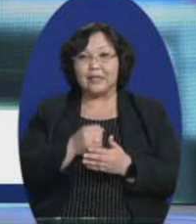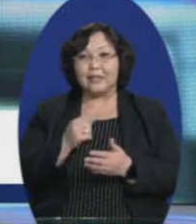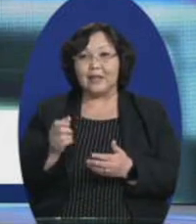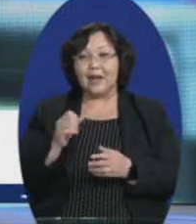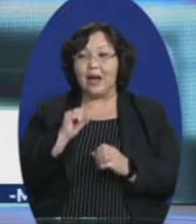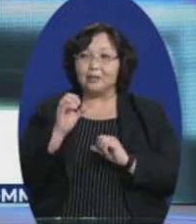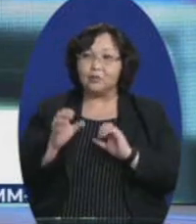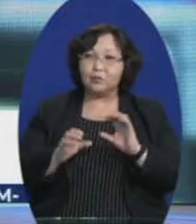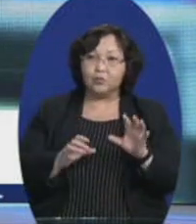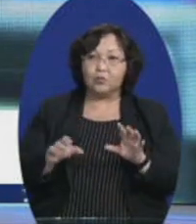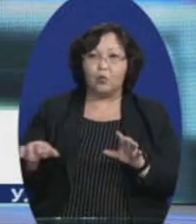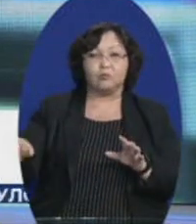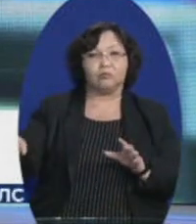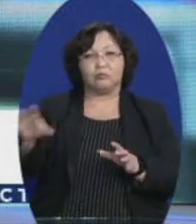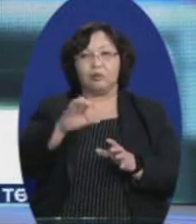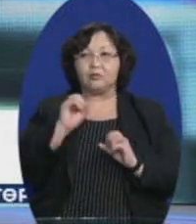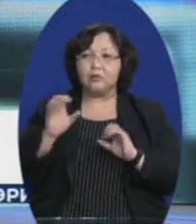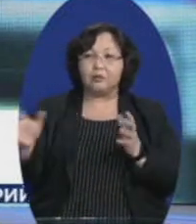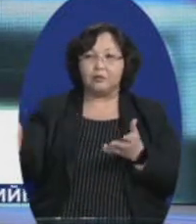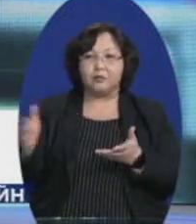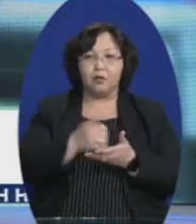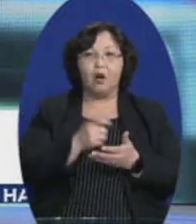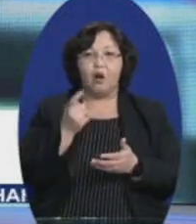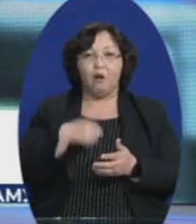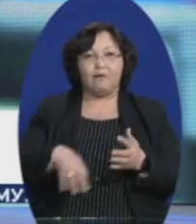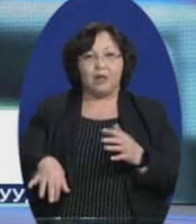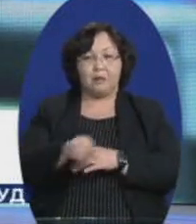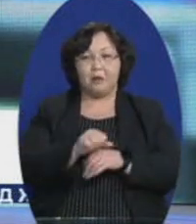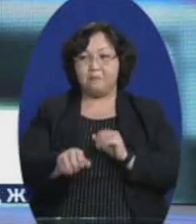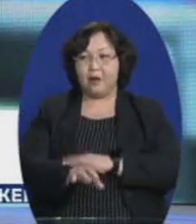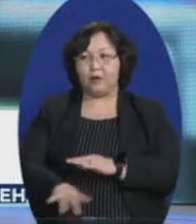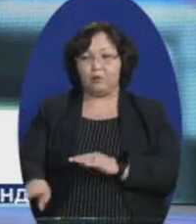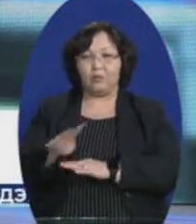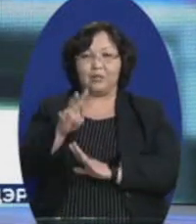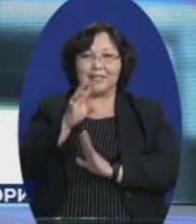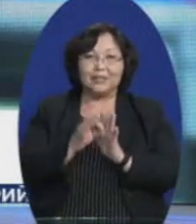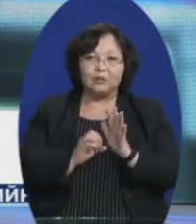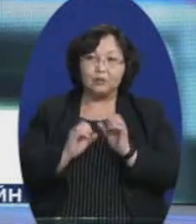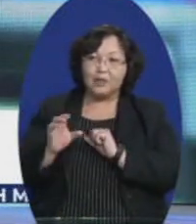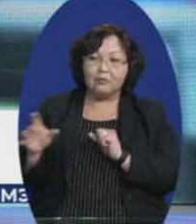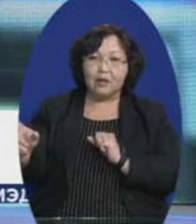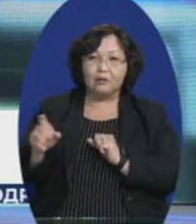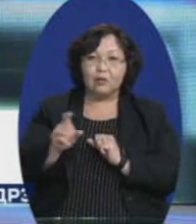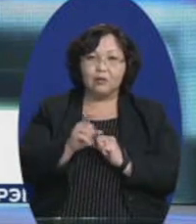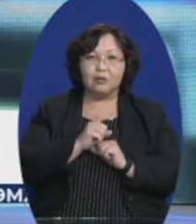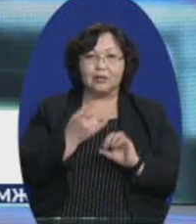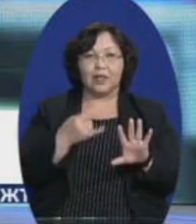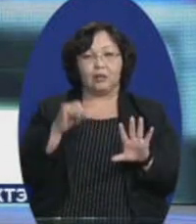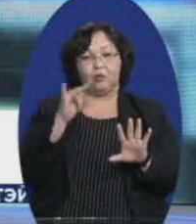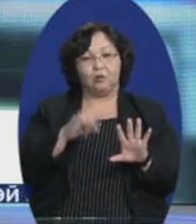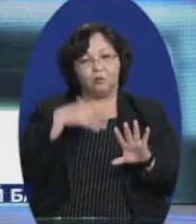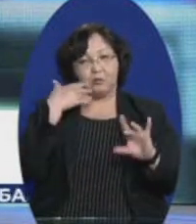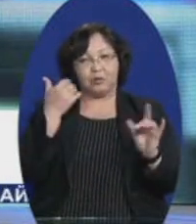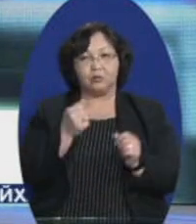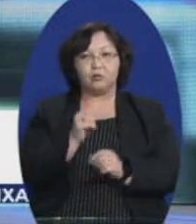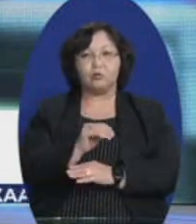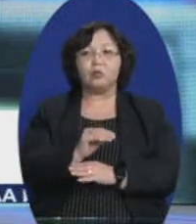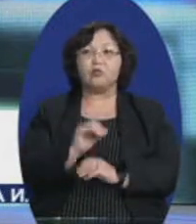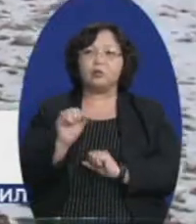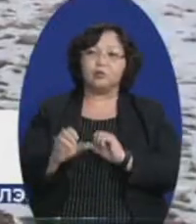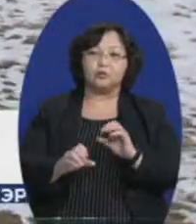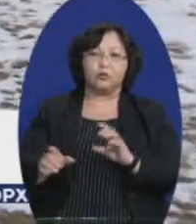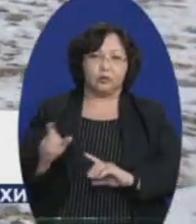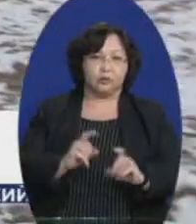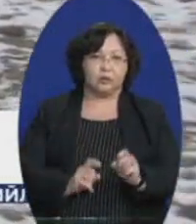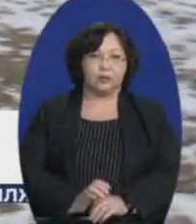хилцүүлэг орон даяар өрнөж эхэлсэн. За Ховд аймагт болсон баруун бүсийн хилцүүлэгт оролцогчдын 70% нь малчтын төлөөлөл байлаа.